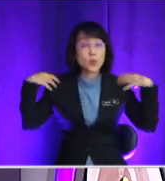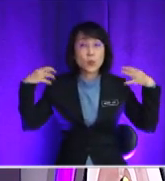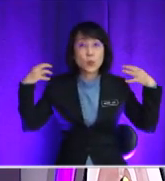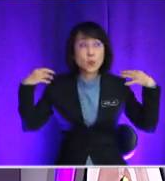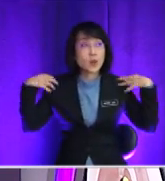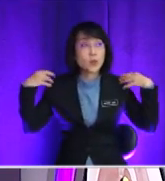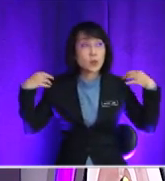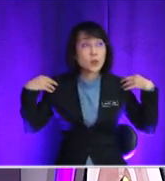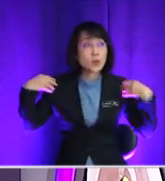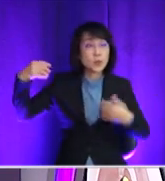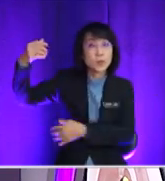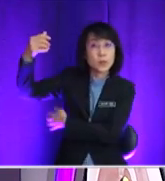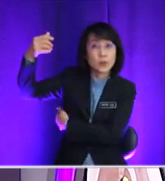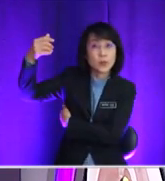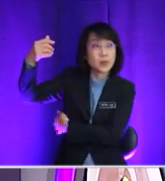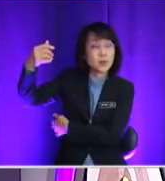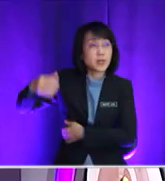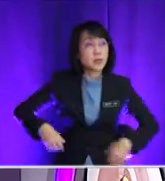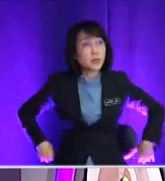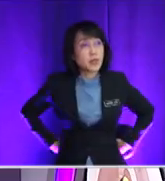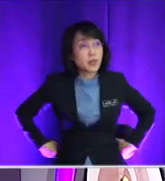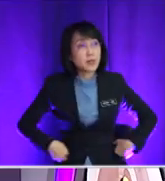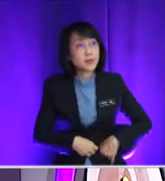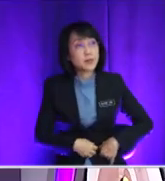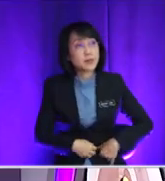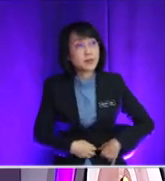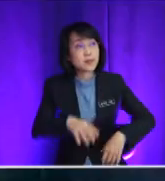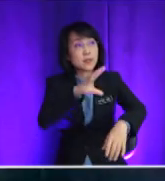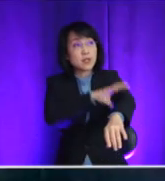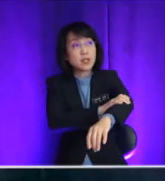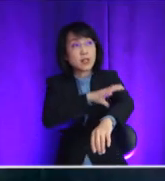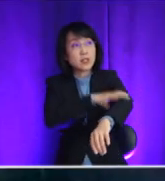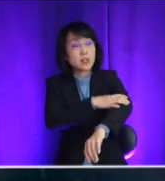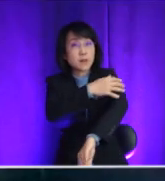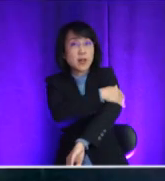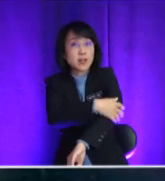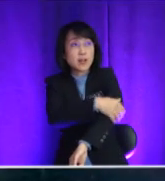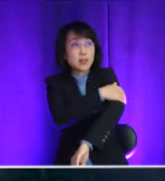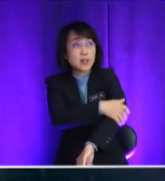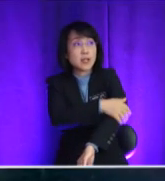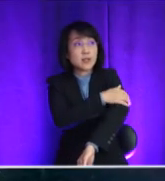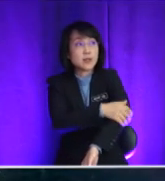rusuk tepi dan di bagian pinggang kemudian ujung lengannya agak lengan belakang